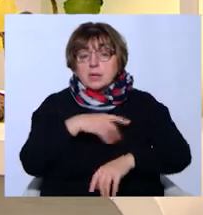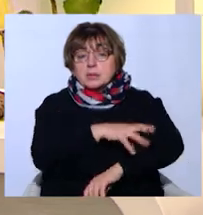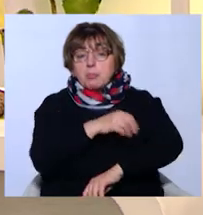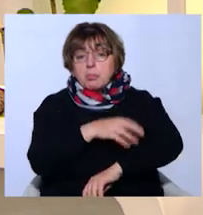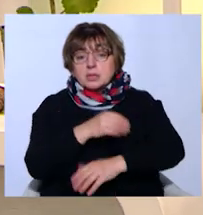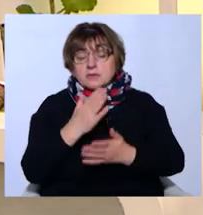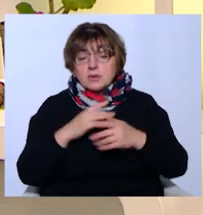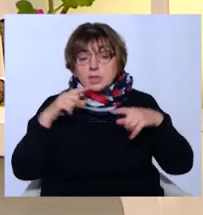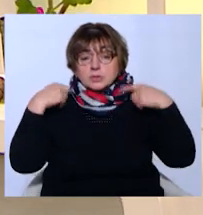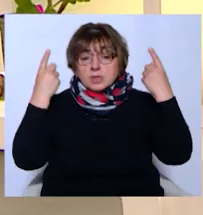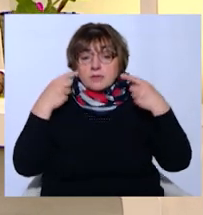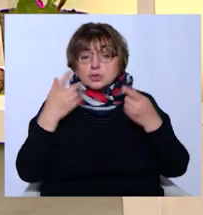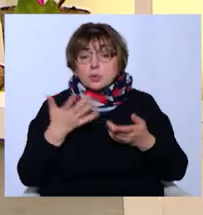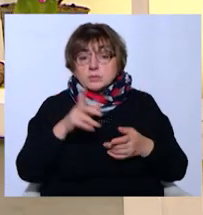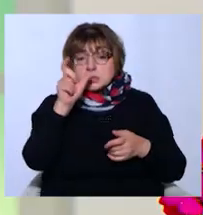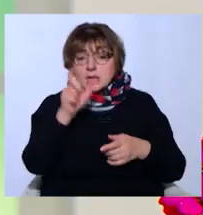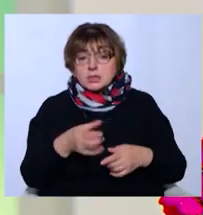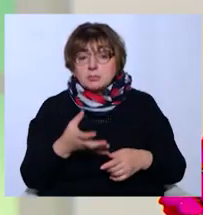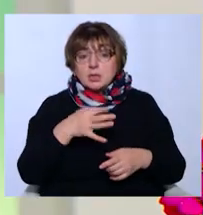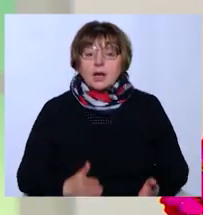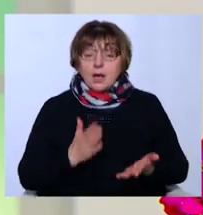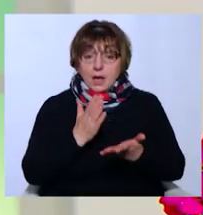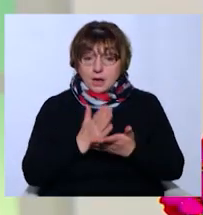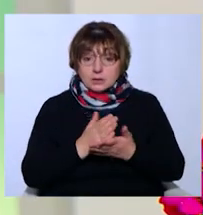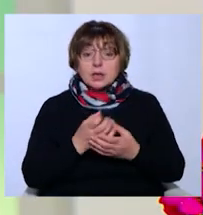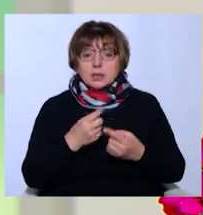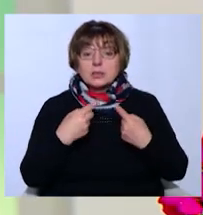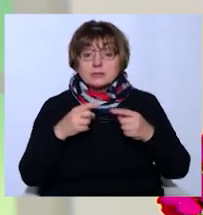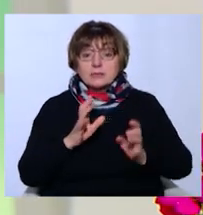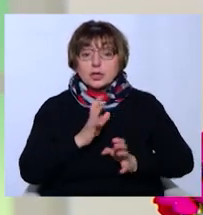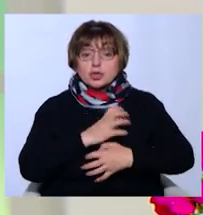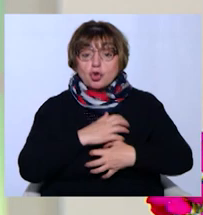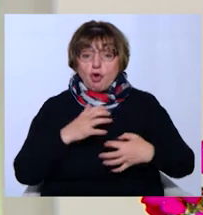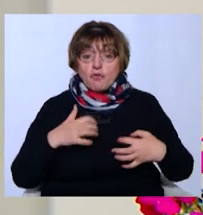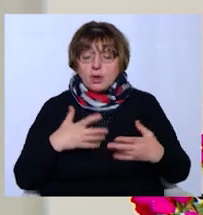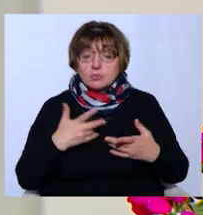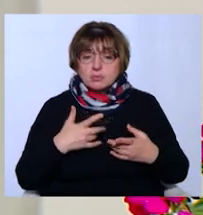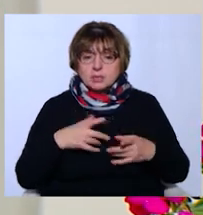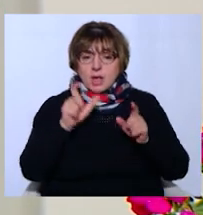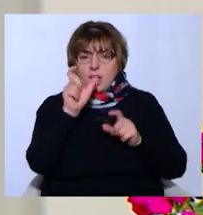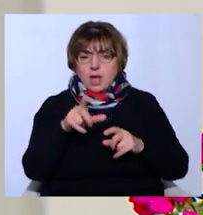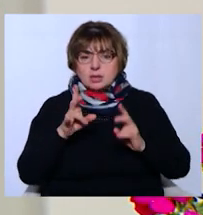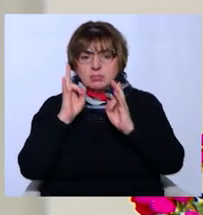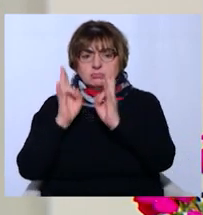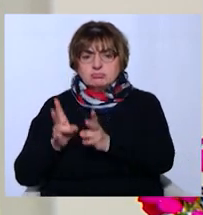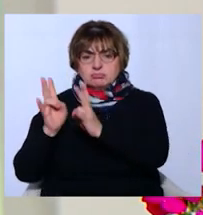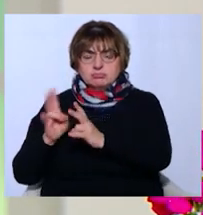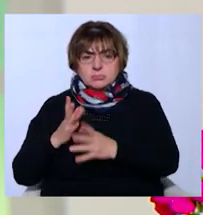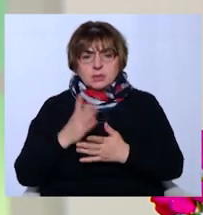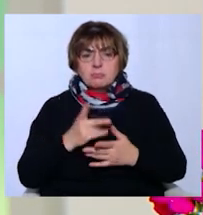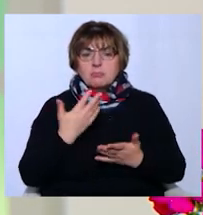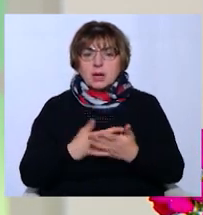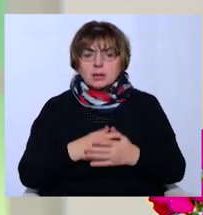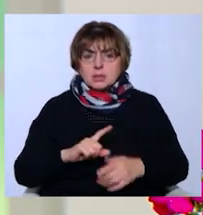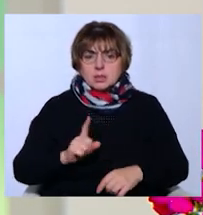იყენებს ადამიანი. თუმცა არსებობენ ისეთი ცხოველები, ბავშვები, რომლებიც ზიანის მომტანი არიან ადამიანისთვის, მაგალითად